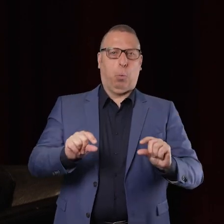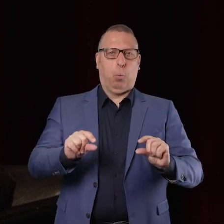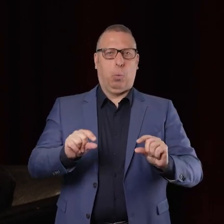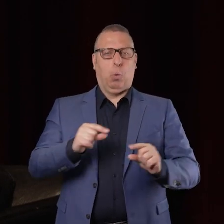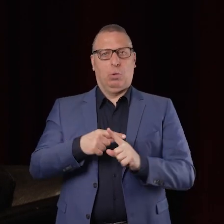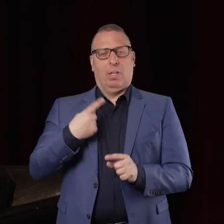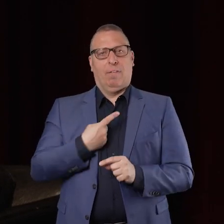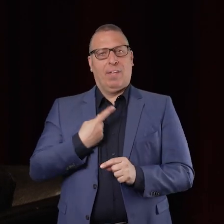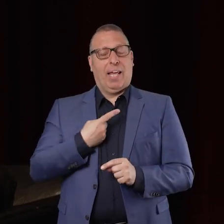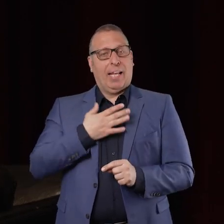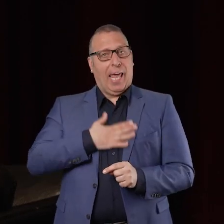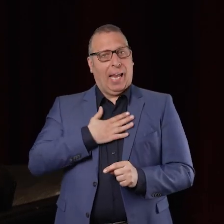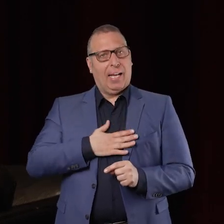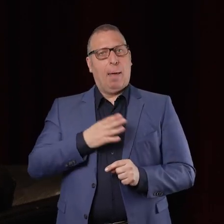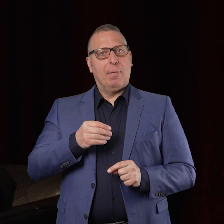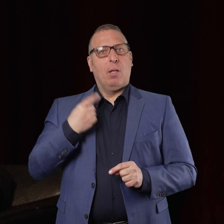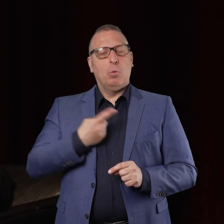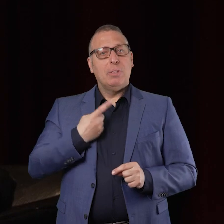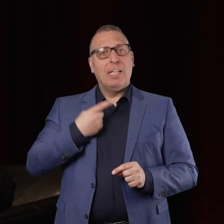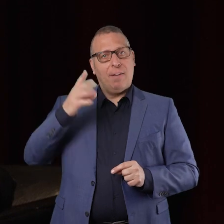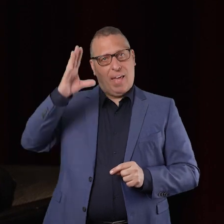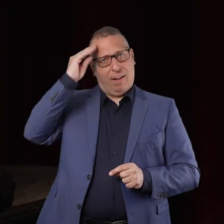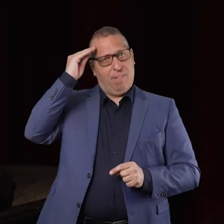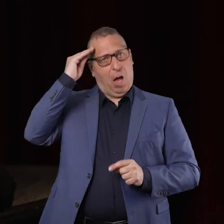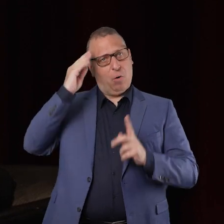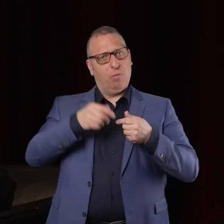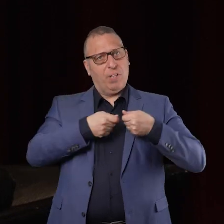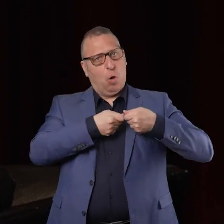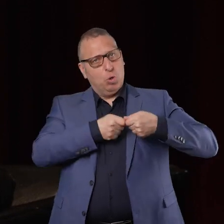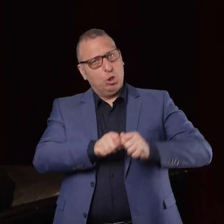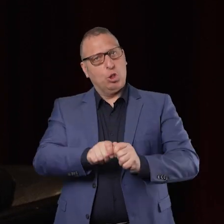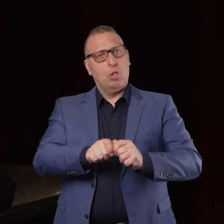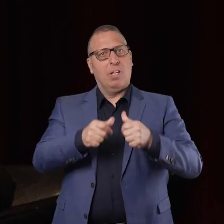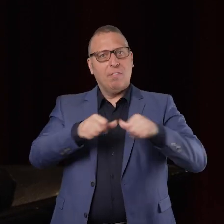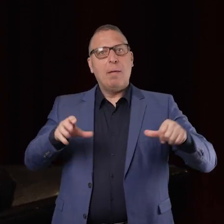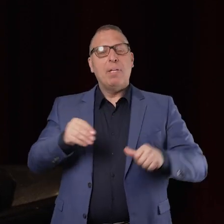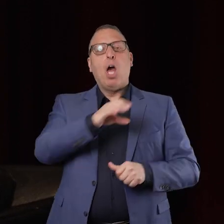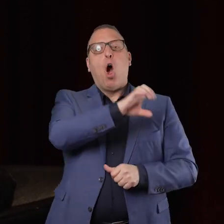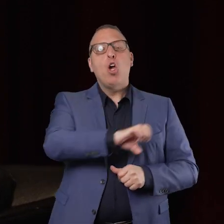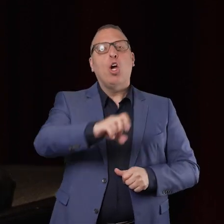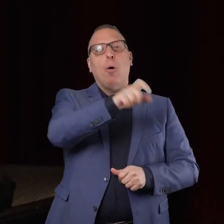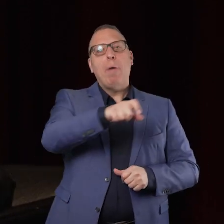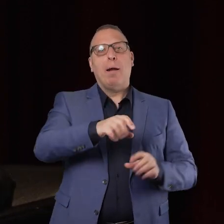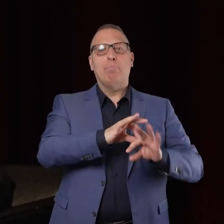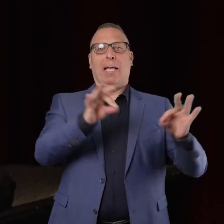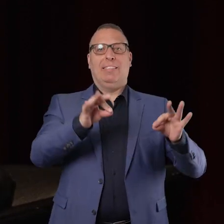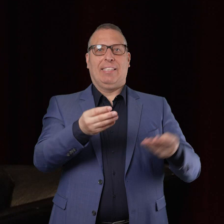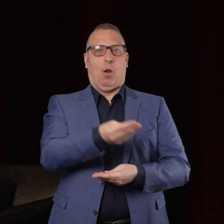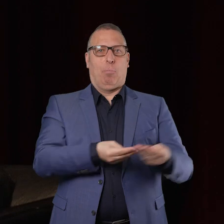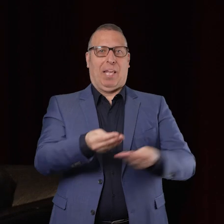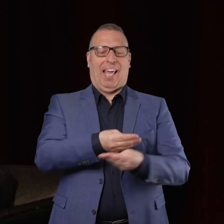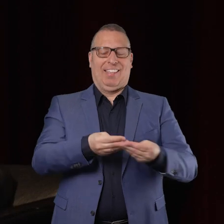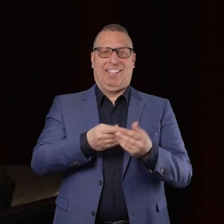verringern. Und wir sind natürlich auch gerne bereit, mit unserer Erfahrung dort zu unterstützen, wie man mit den Europäern am besten umgeht.